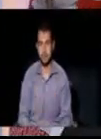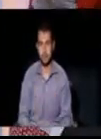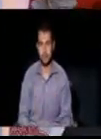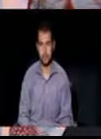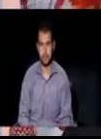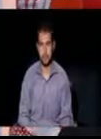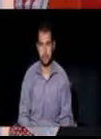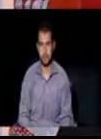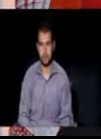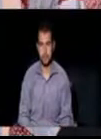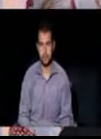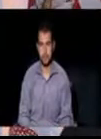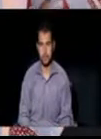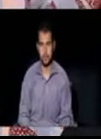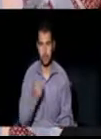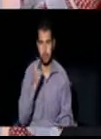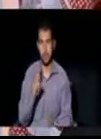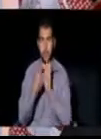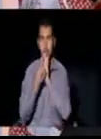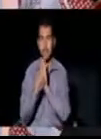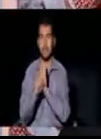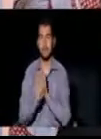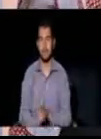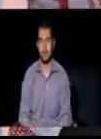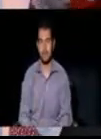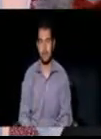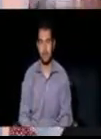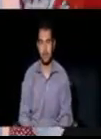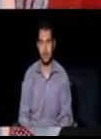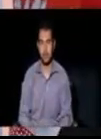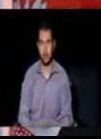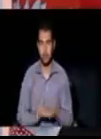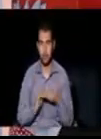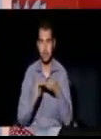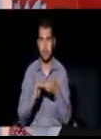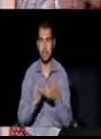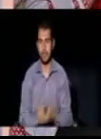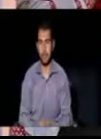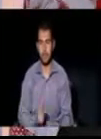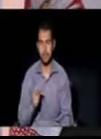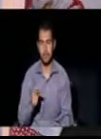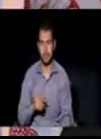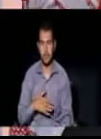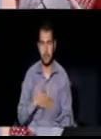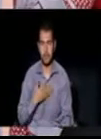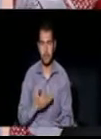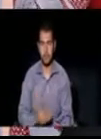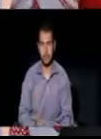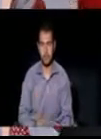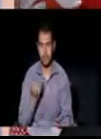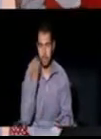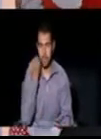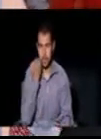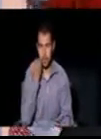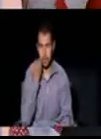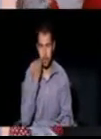جمهوريه العربيه. ربنا يوفقه ان شاء الله. مساحه. احنا عاوزين مساحه. أنا صفاء